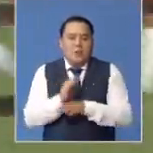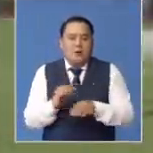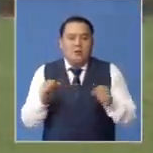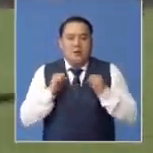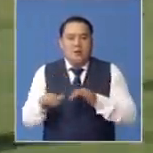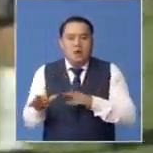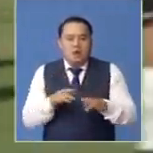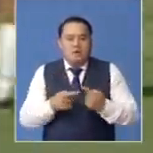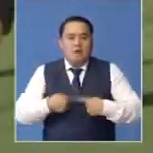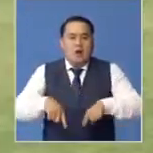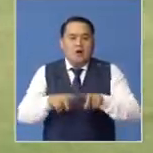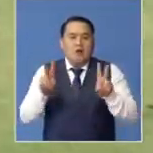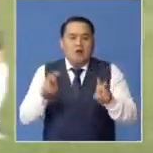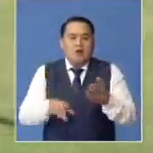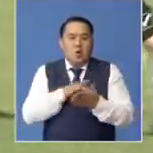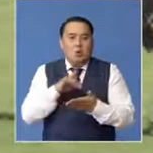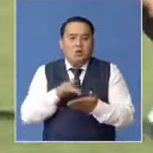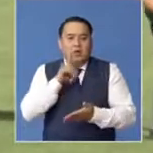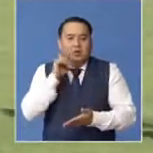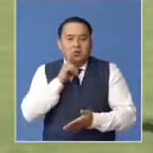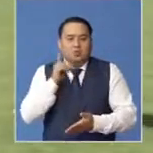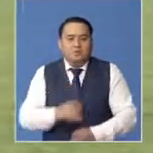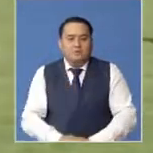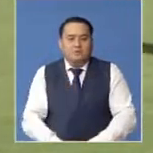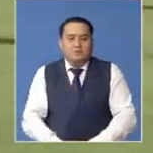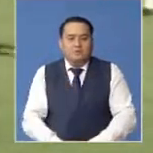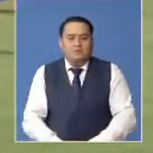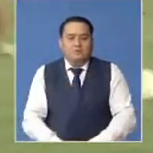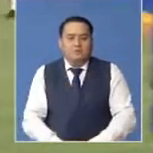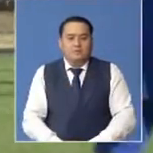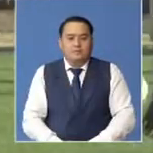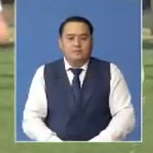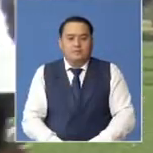спортивное мероприятие организовано в рамках Года молодежи.